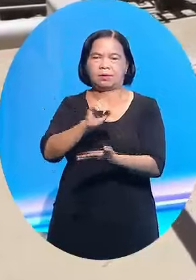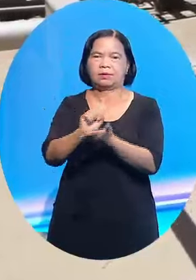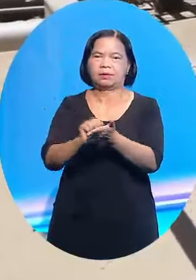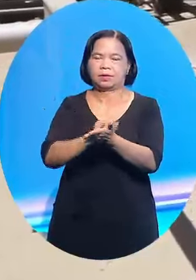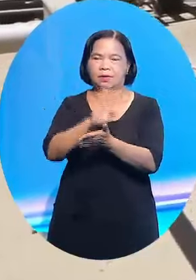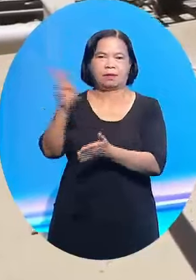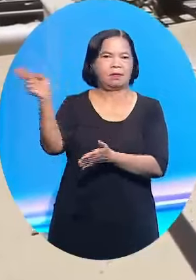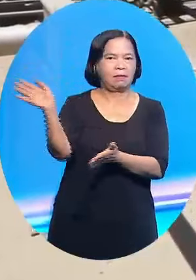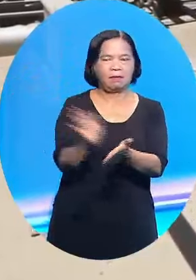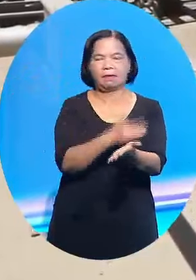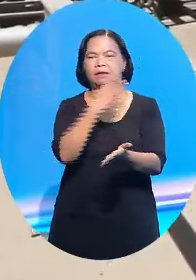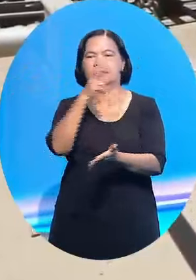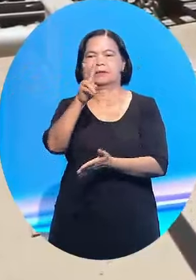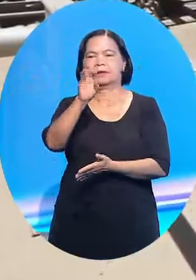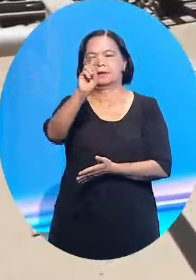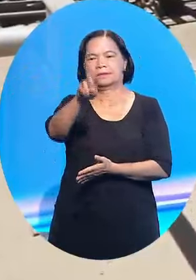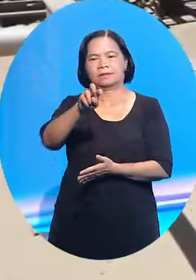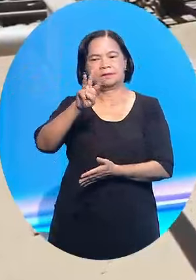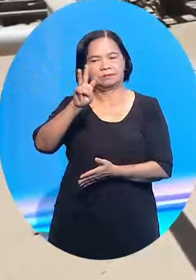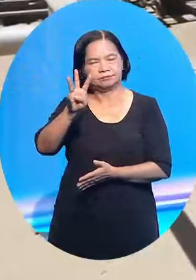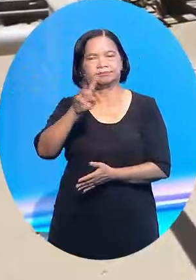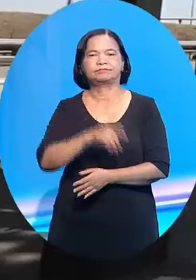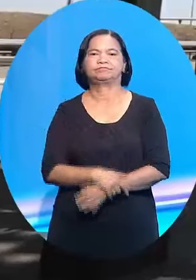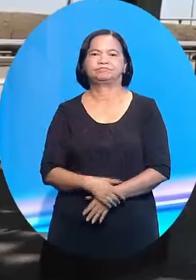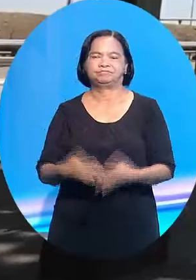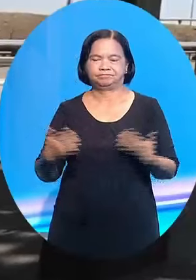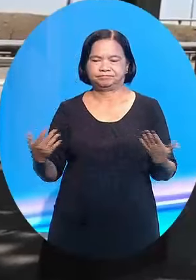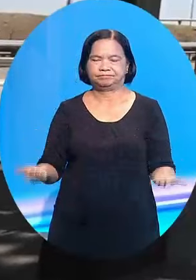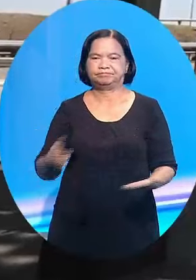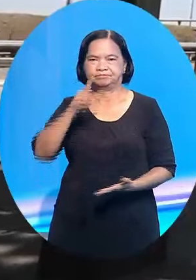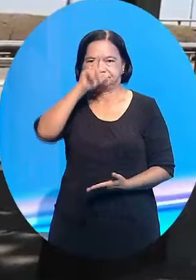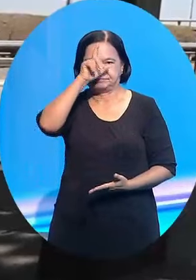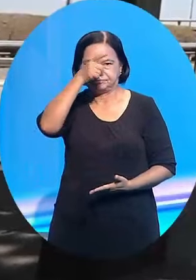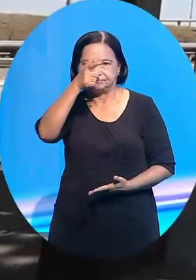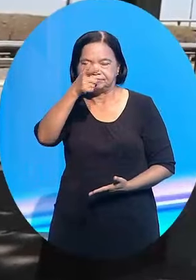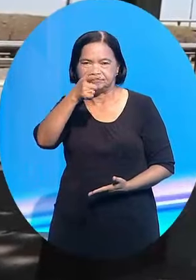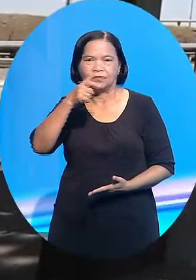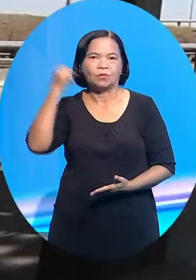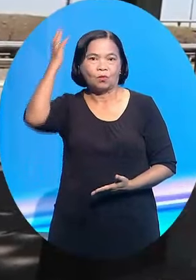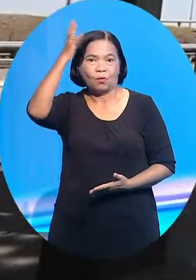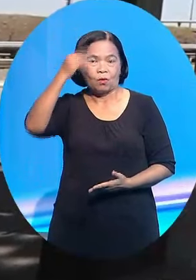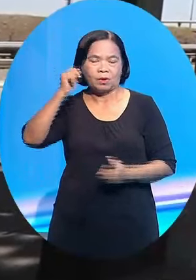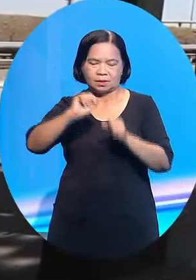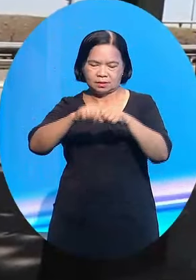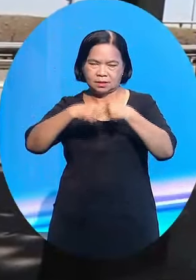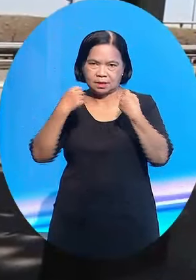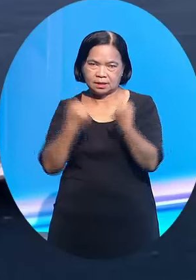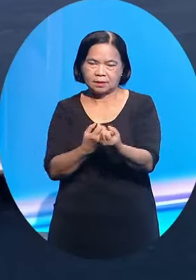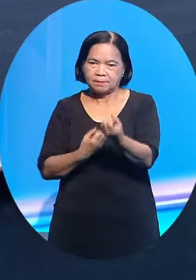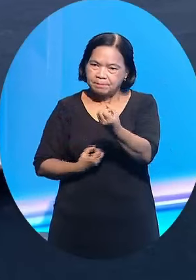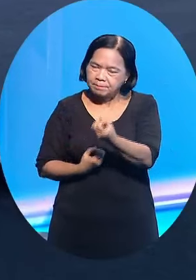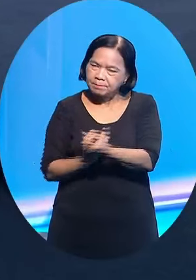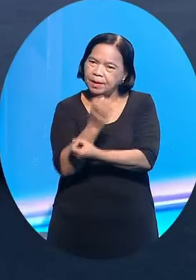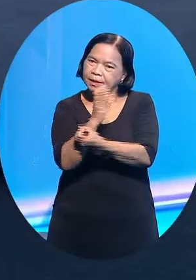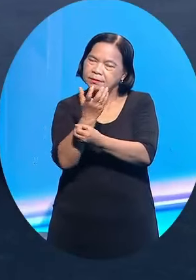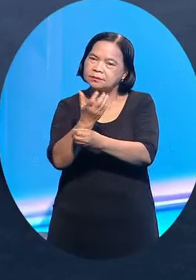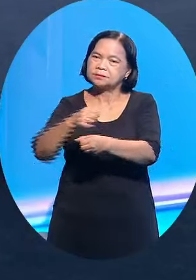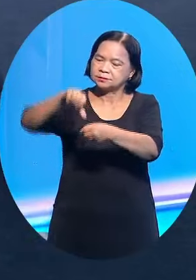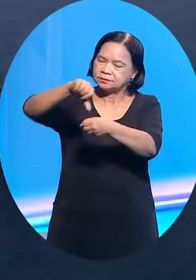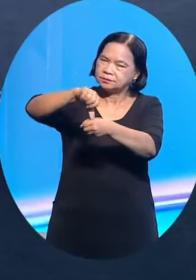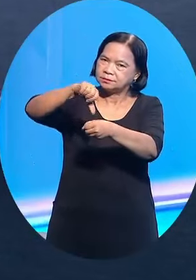đến hết năm 2023. Hiện tại, Nga là một trong những thành viên chủ chốt của Tổ chức các nước xuất khẩu dầu mỏ và các quốc gia đối